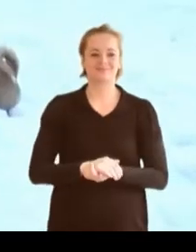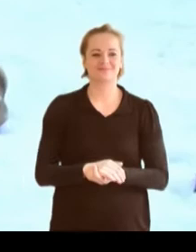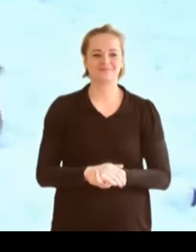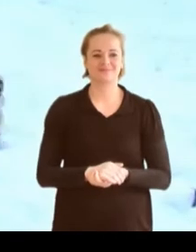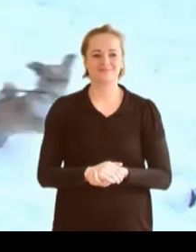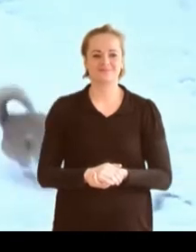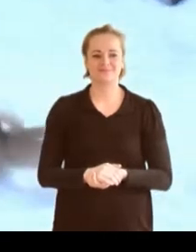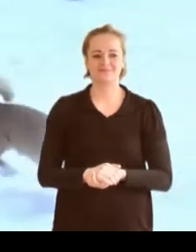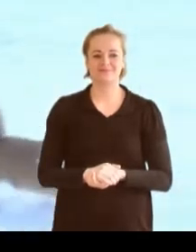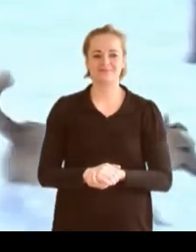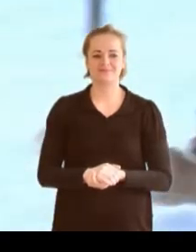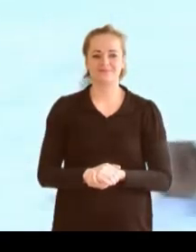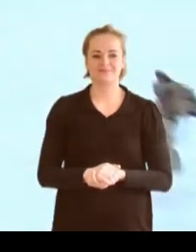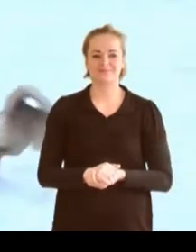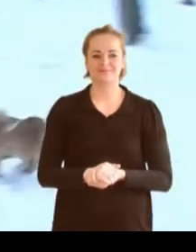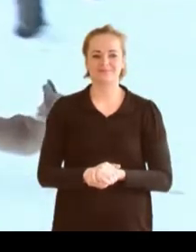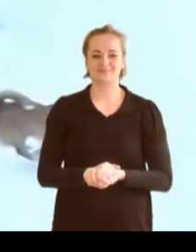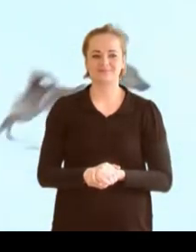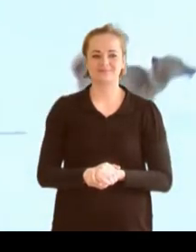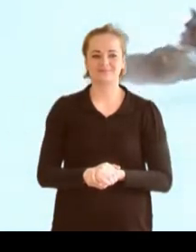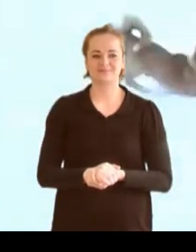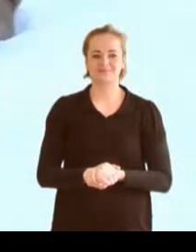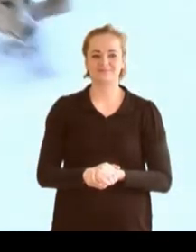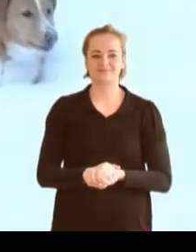Kągi padarysi, žaisiu vienas.